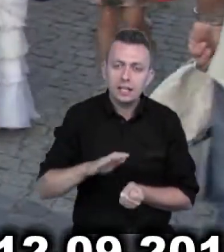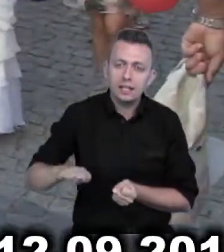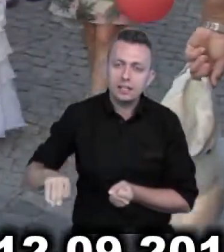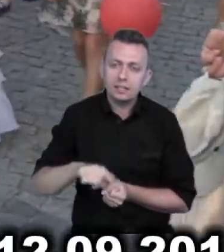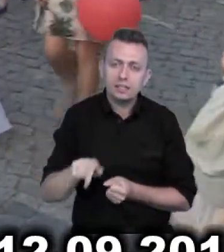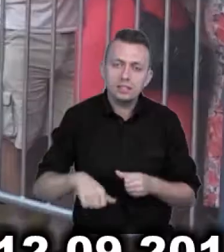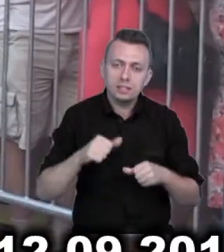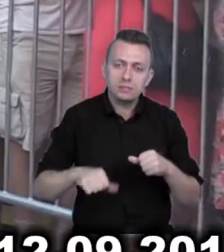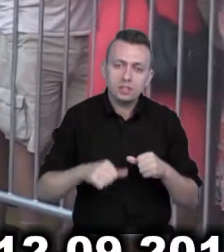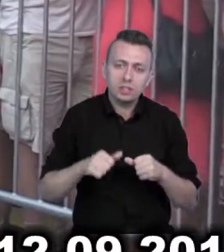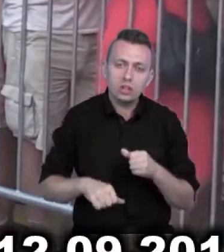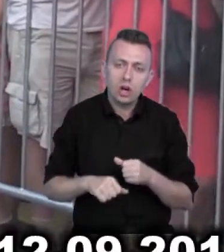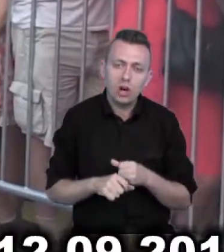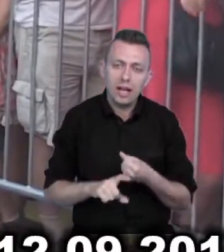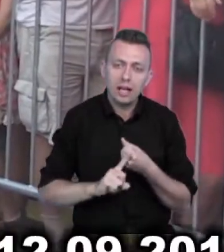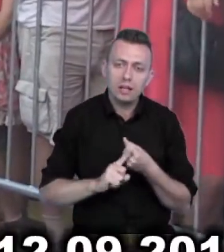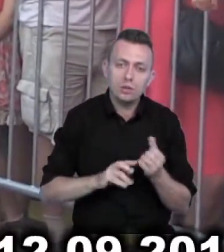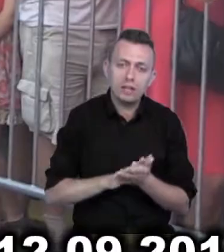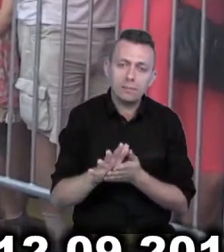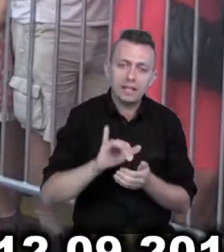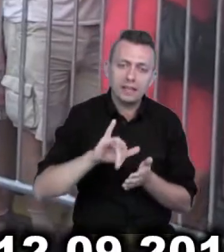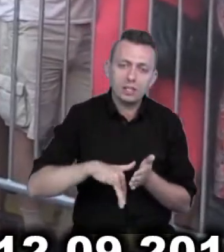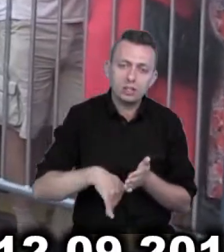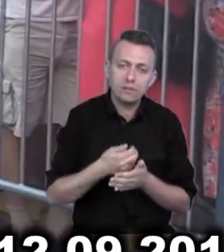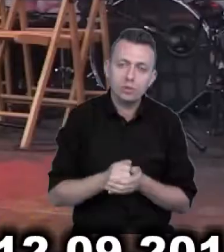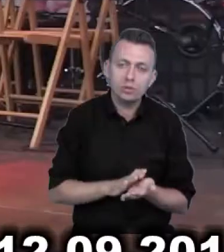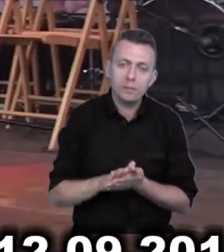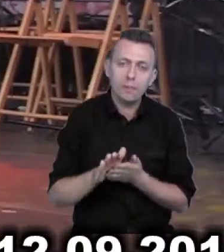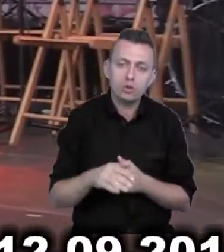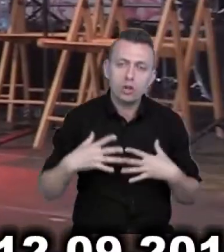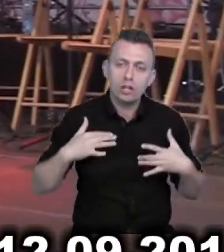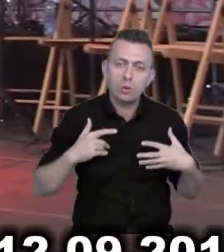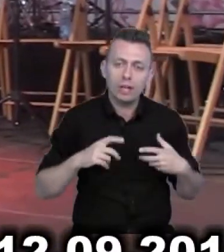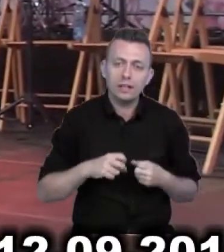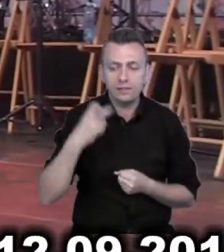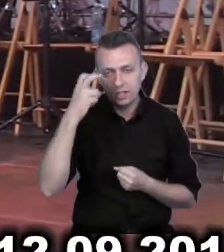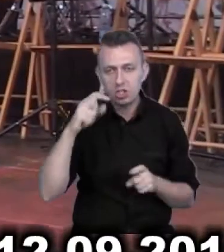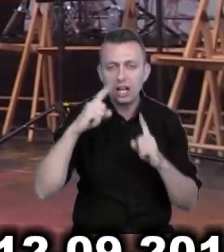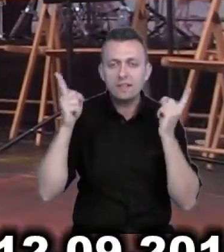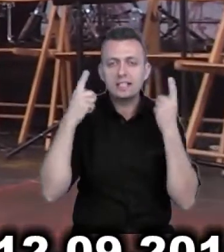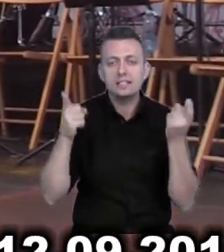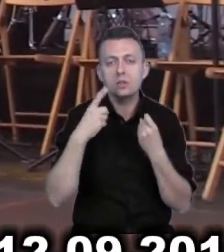Kutnie. To był początek weekendowych atrakcji nad Ochnią.